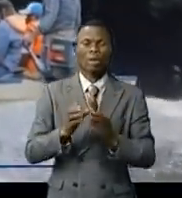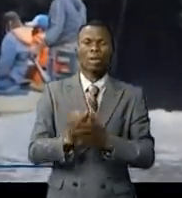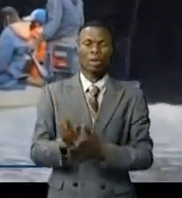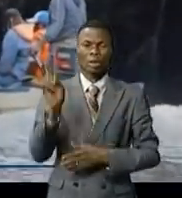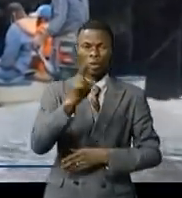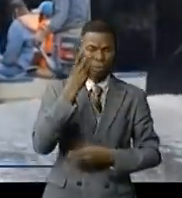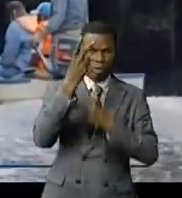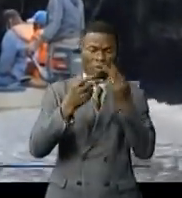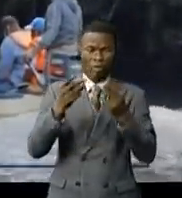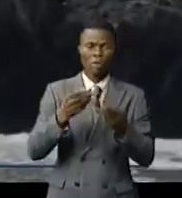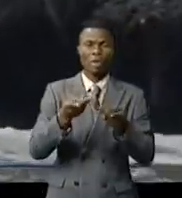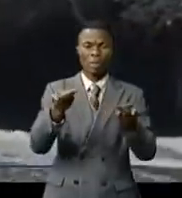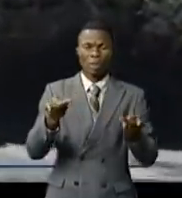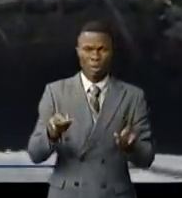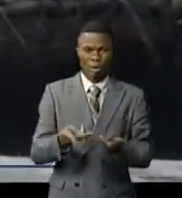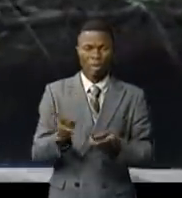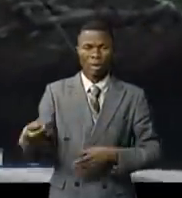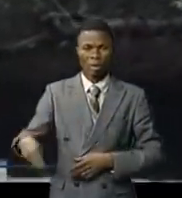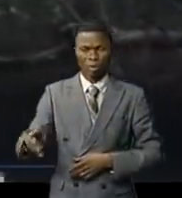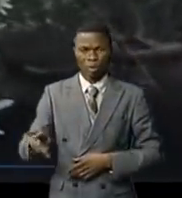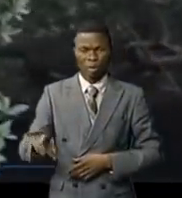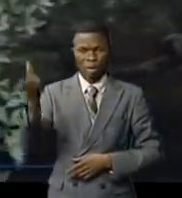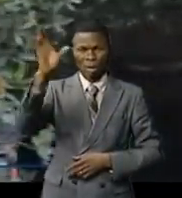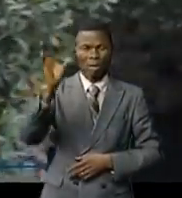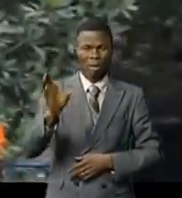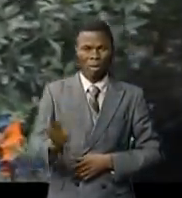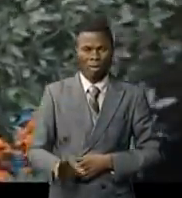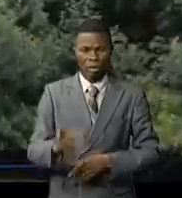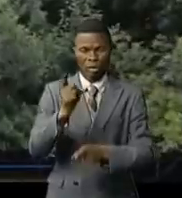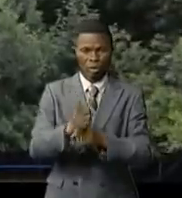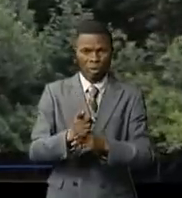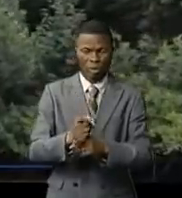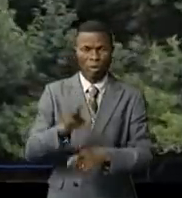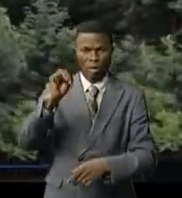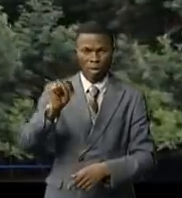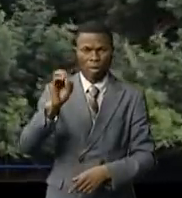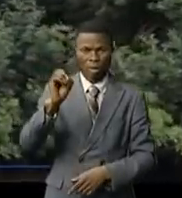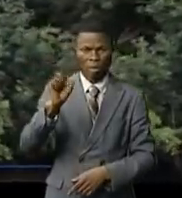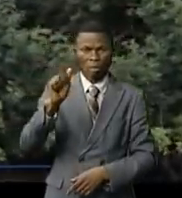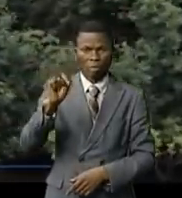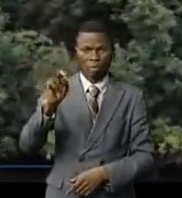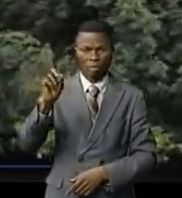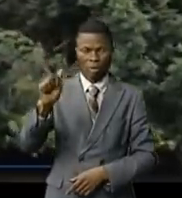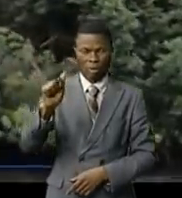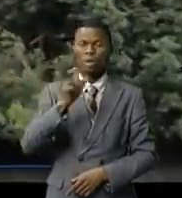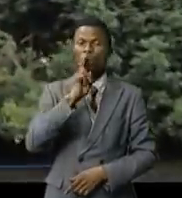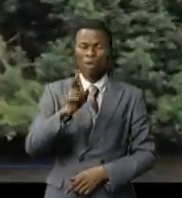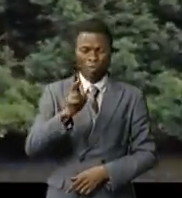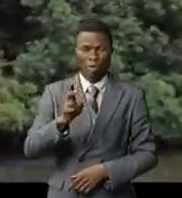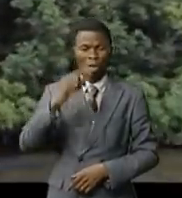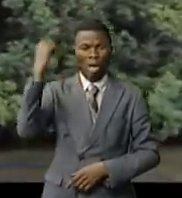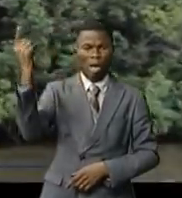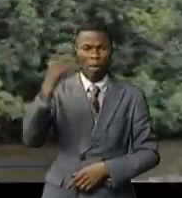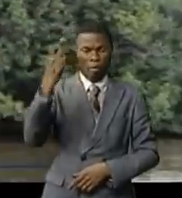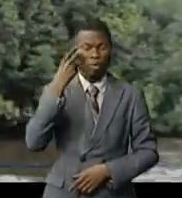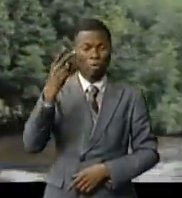une visite touristique dans la province du Congo central, précisément à Mwanda. Parmi les réalités de la nature